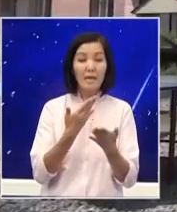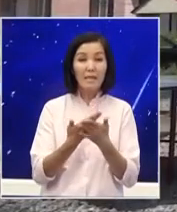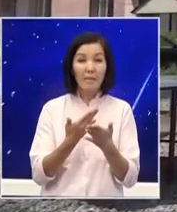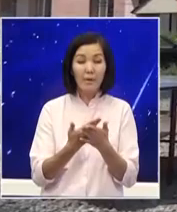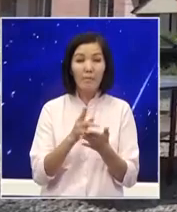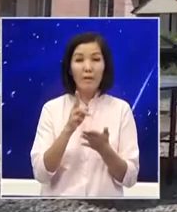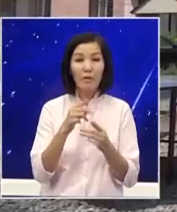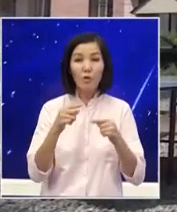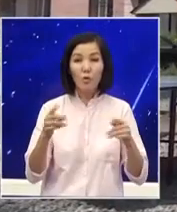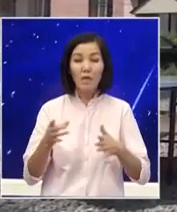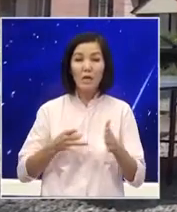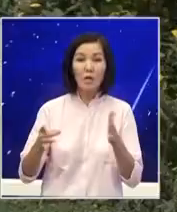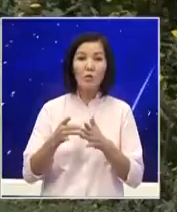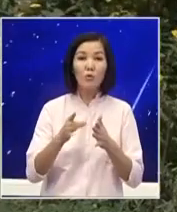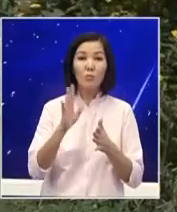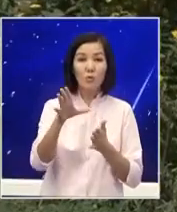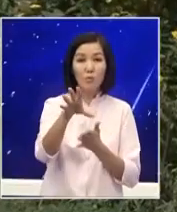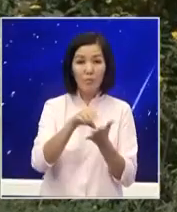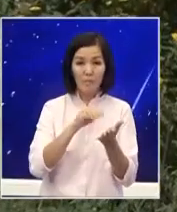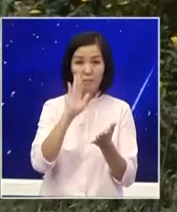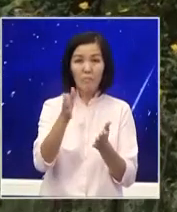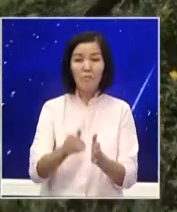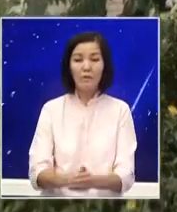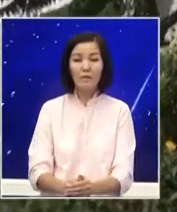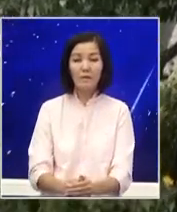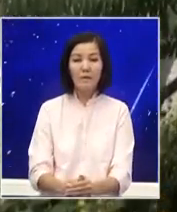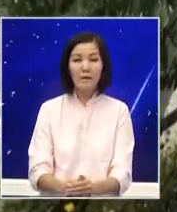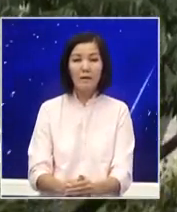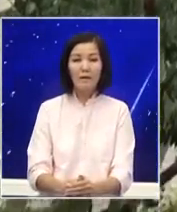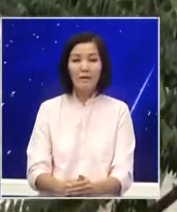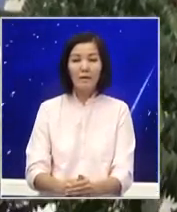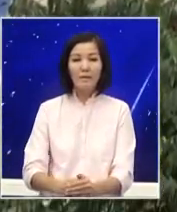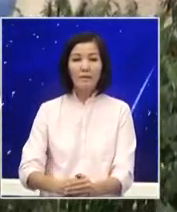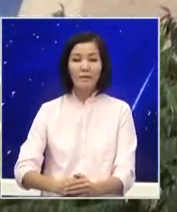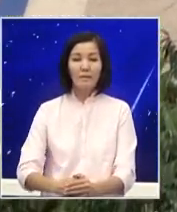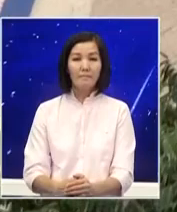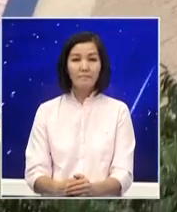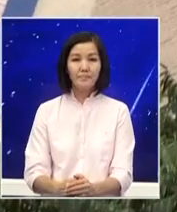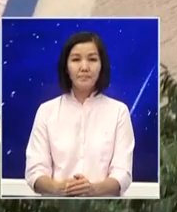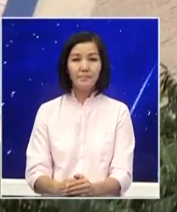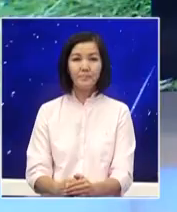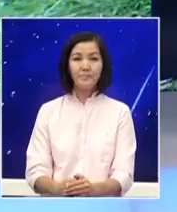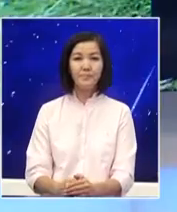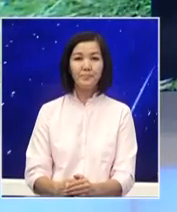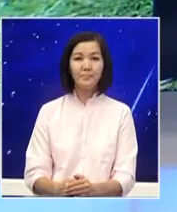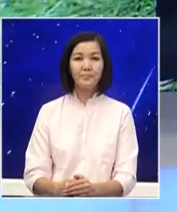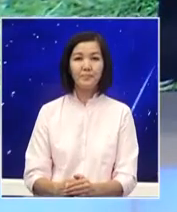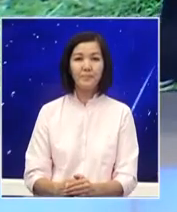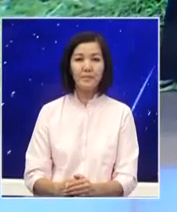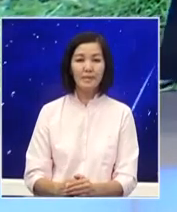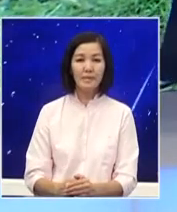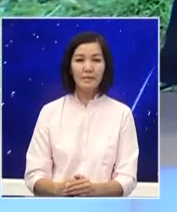последуют и другие районы алматинской области в мире тимергалиева надир хамзин телеканал жетысу аксуский район а